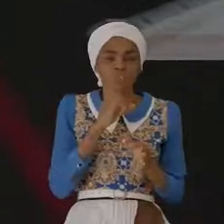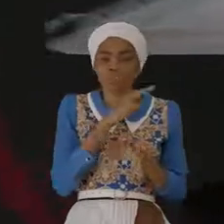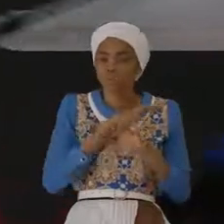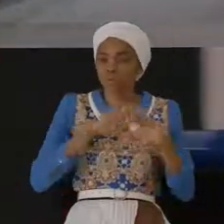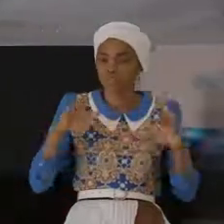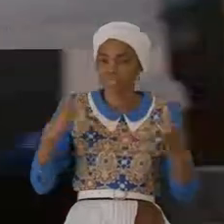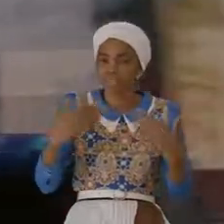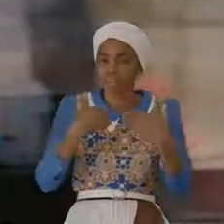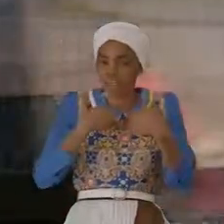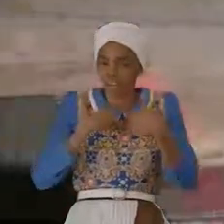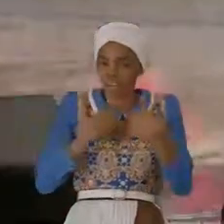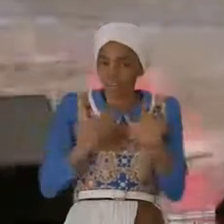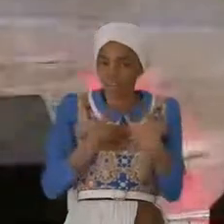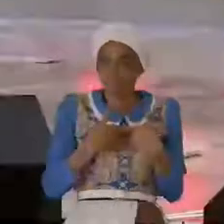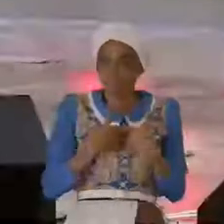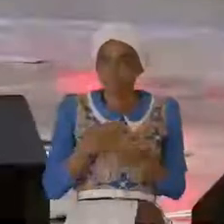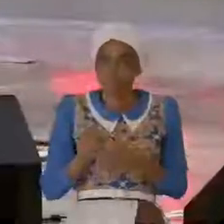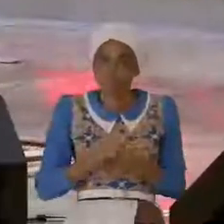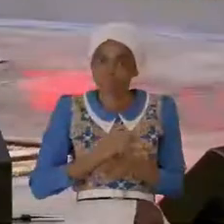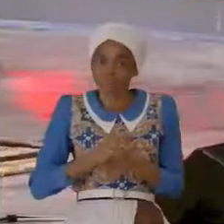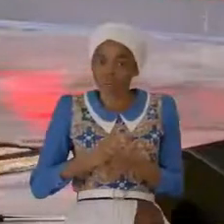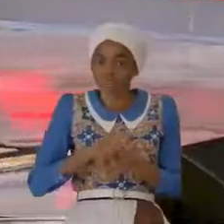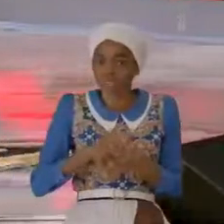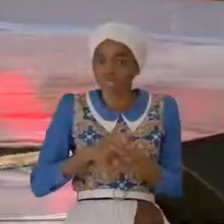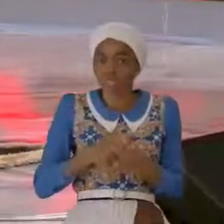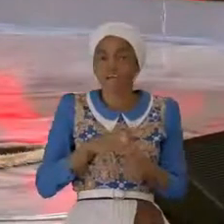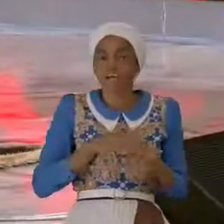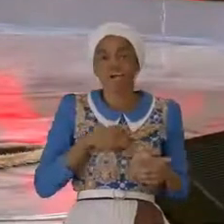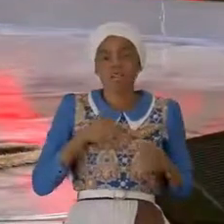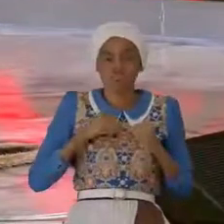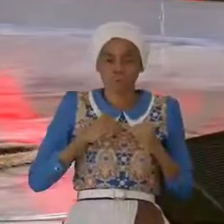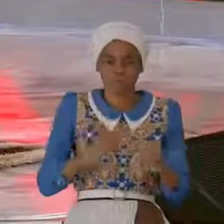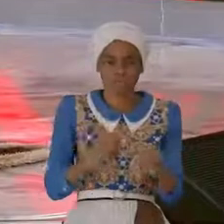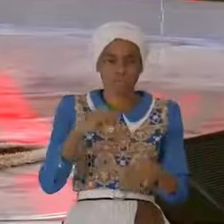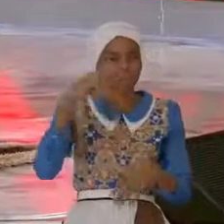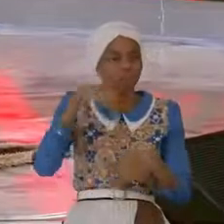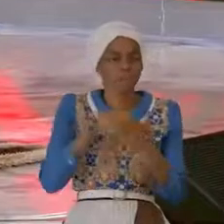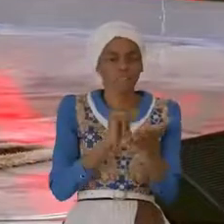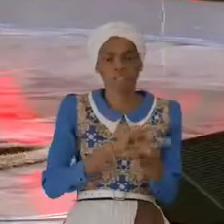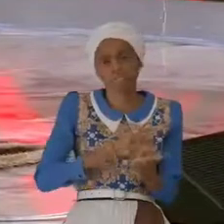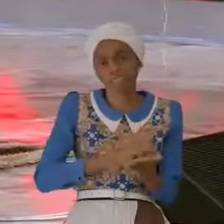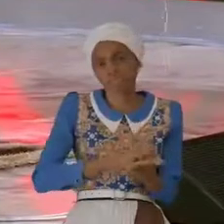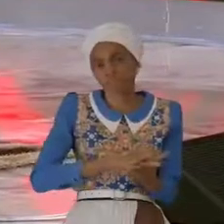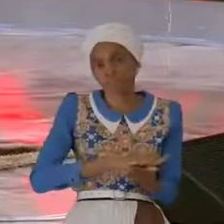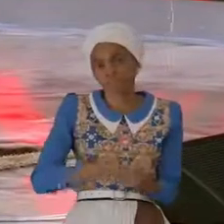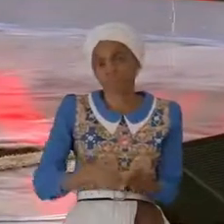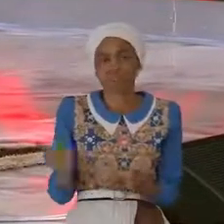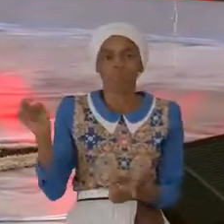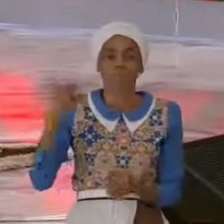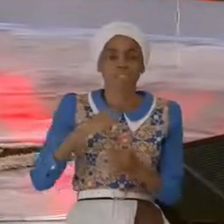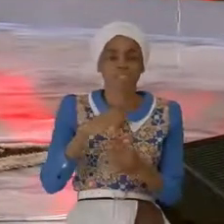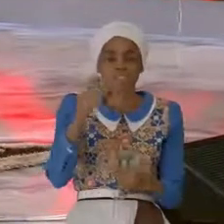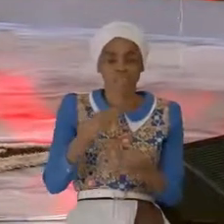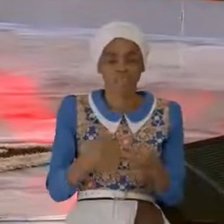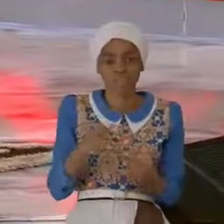possédez pas, si vous ne pratiquez pas, si vous n'avancez pas avec la sanctification jusqu'à la